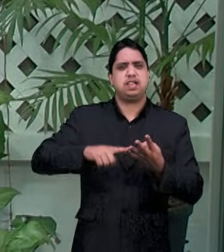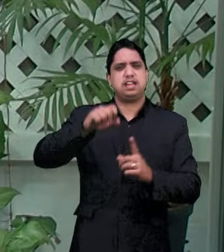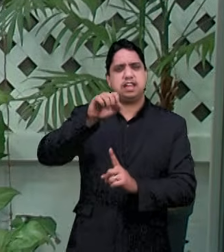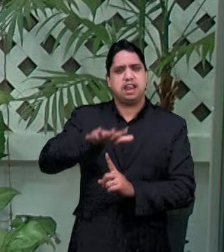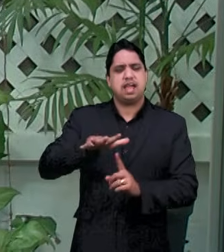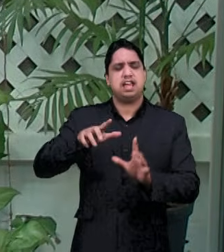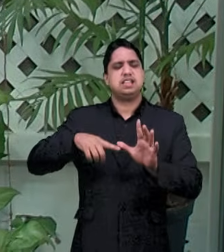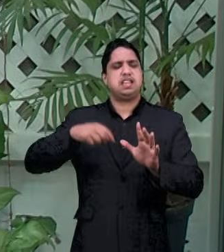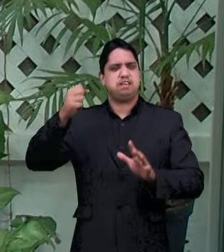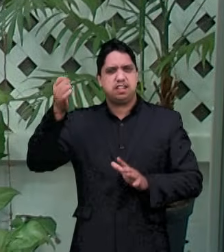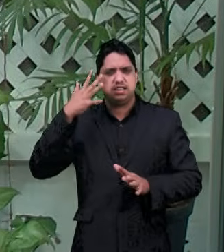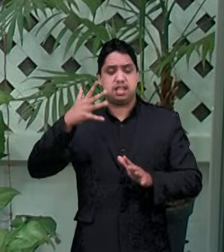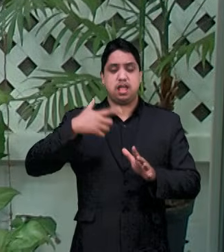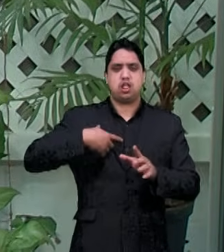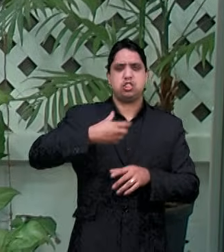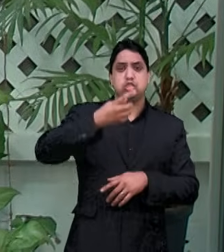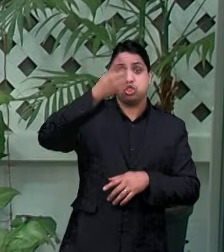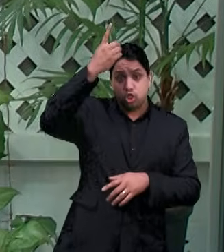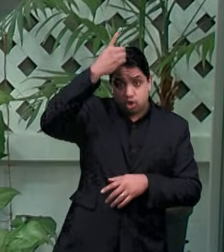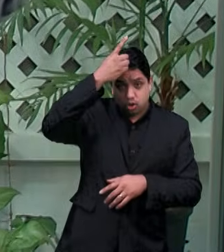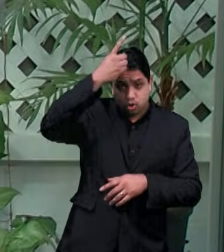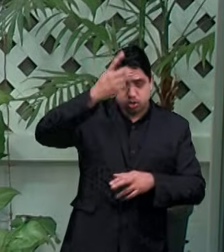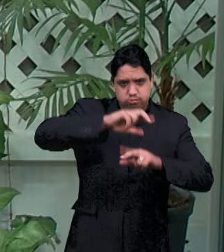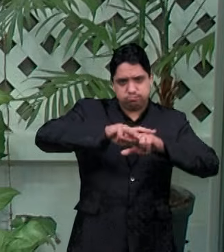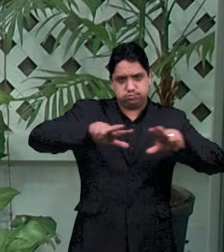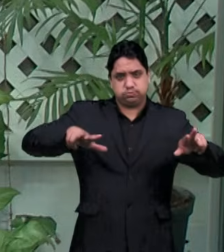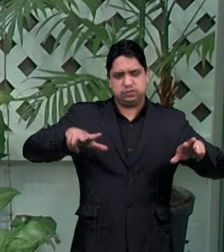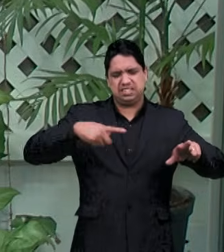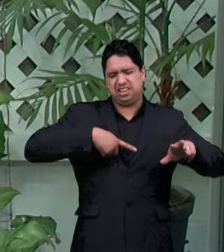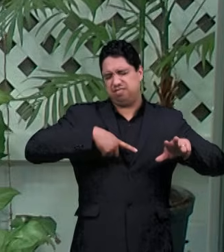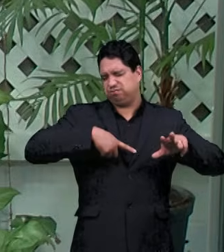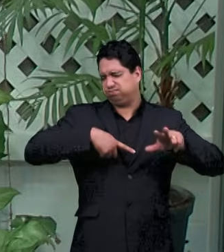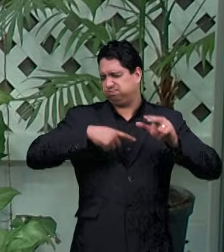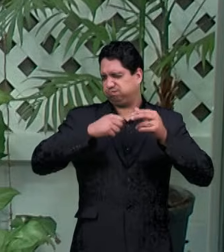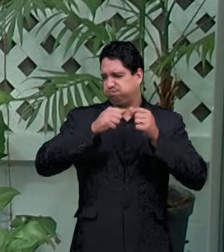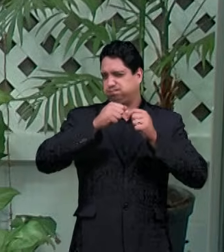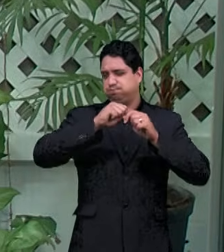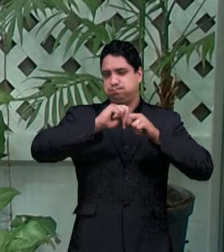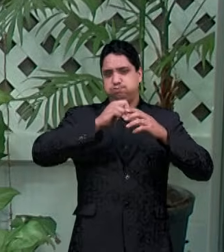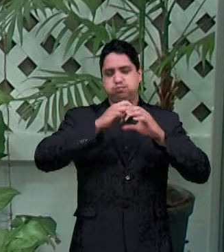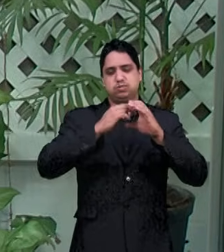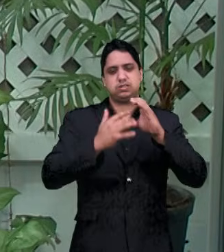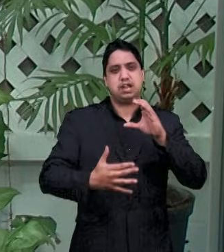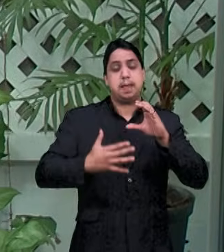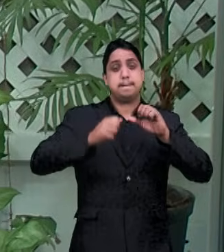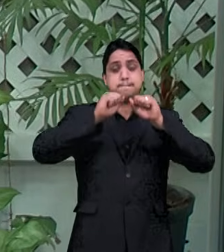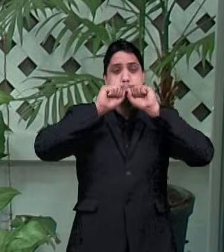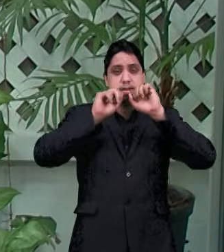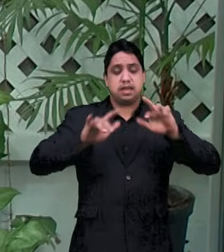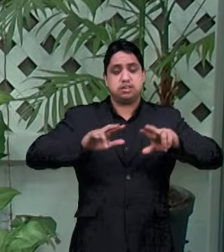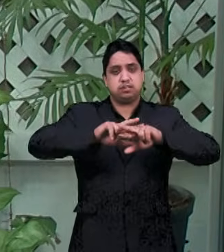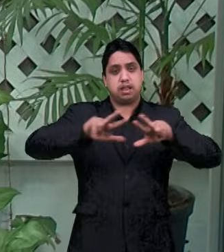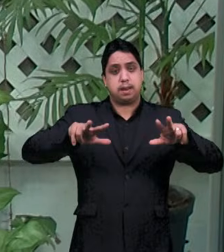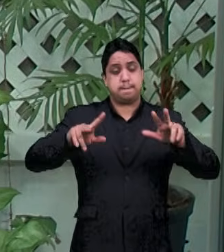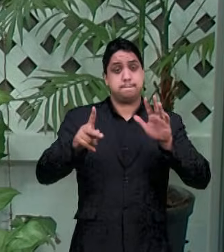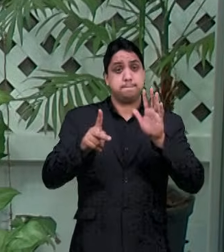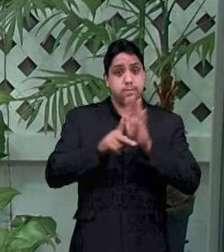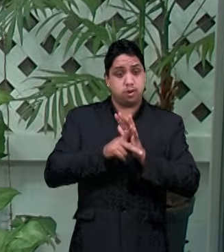révélation, les dons spirituels. Donc, c'est un ensemble de bénéfices